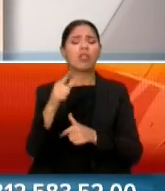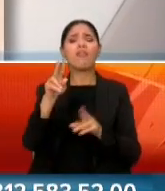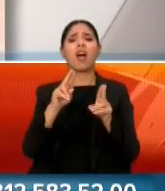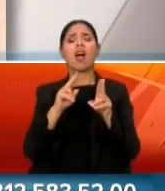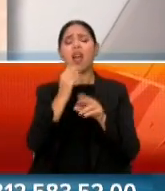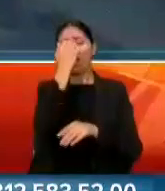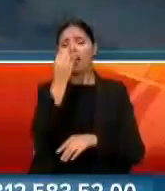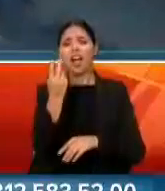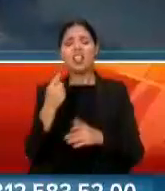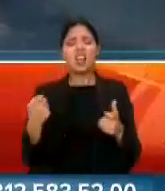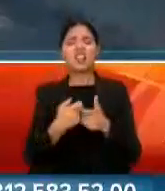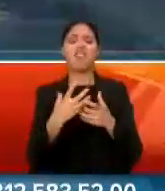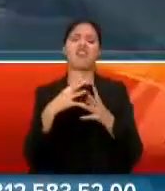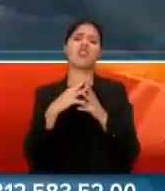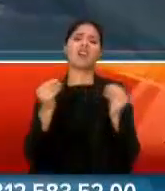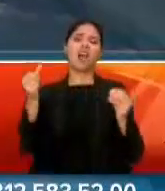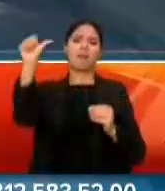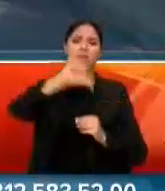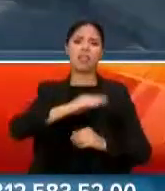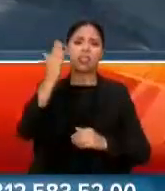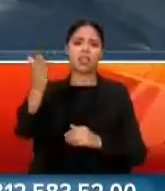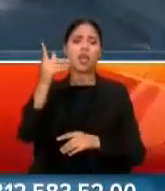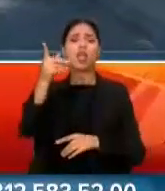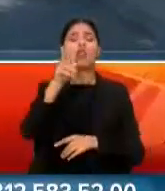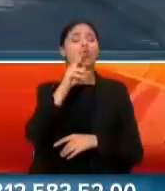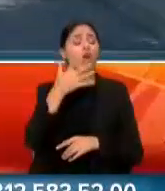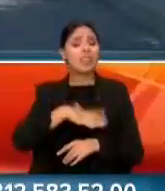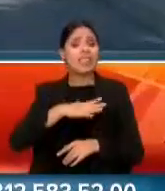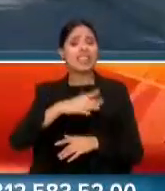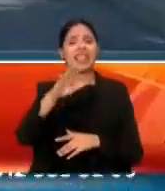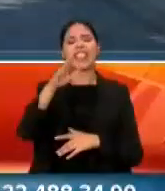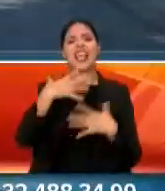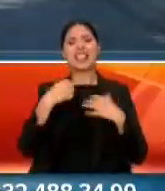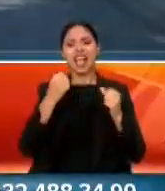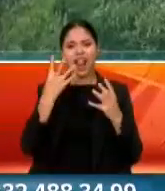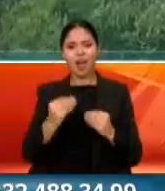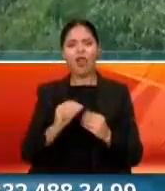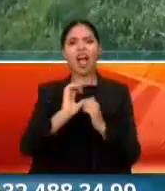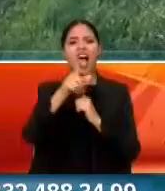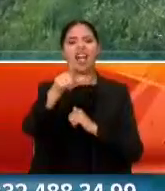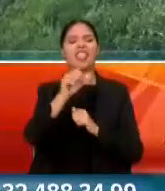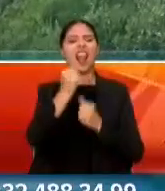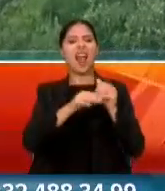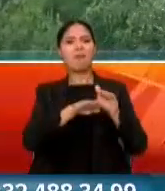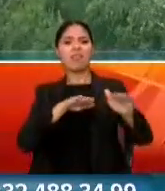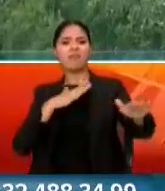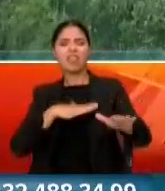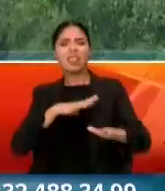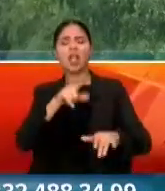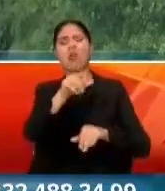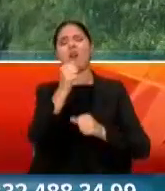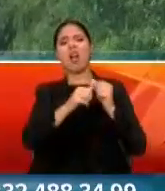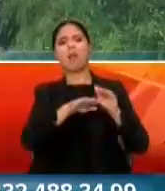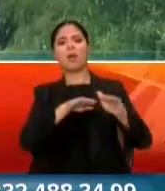savaşı kaybetti. Maskeli Şebnem'in son isteği sağlığına kavuşup konvoy eşliğinde Antalya'ya gelmekti. Ama o